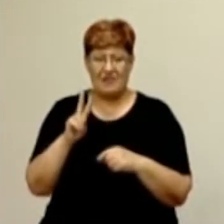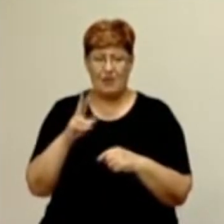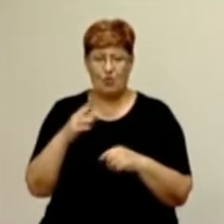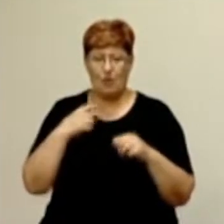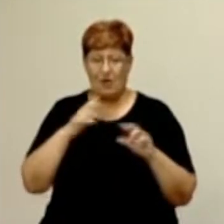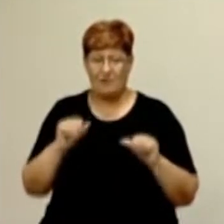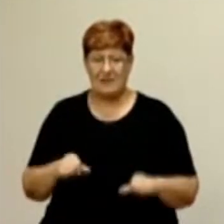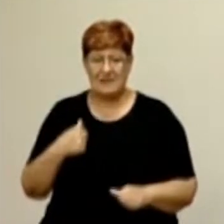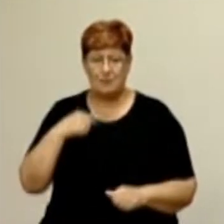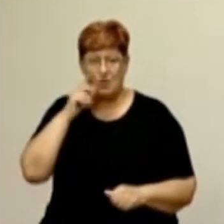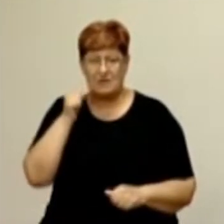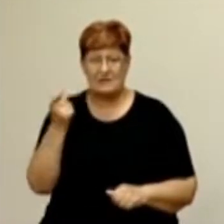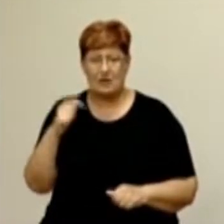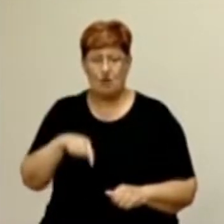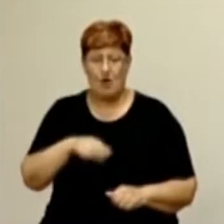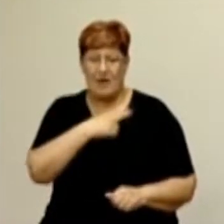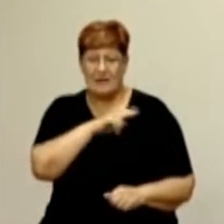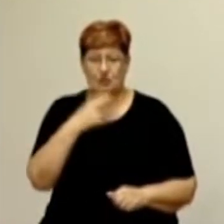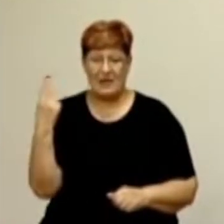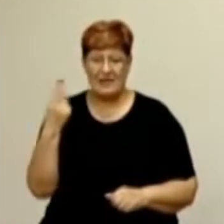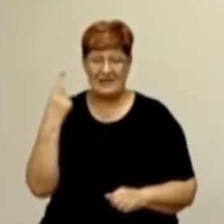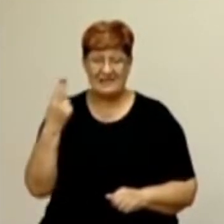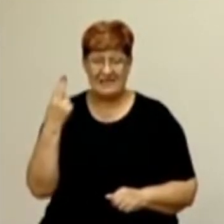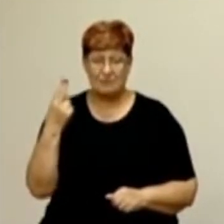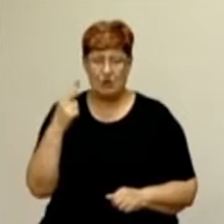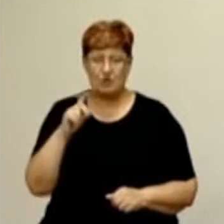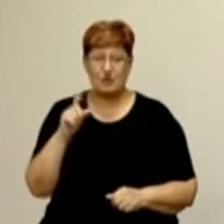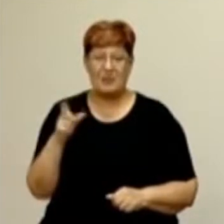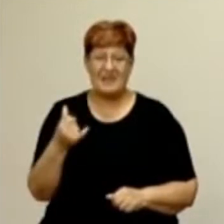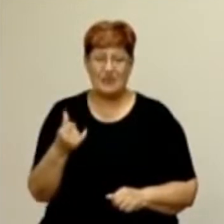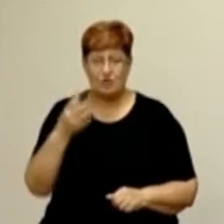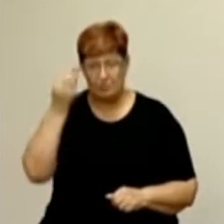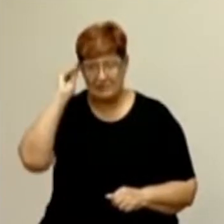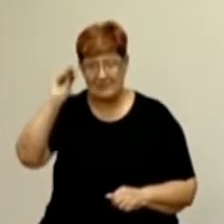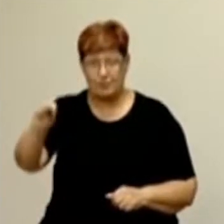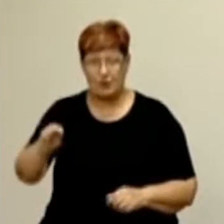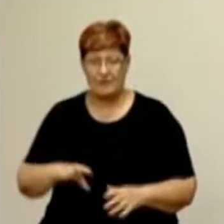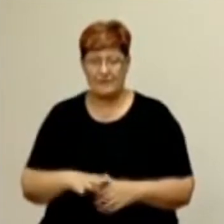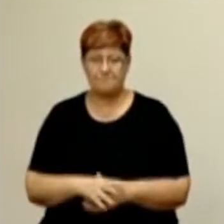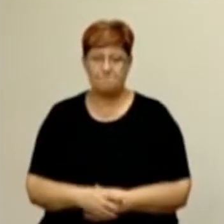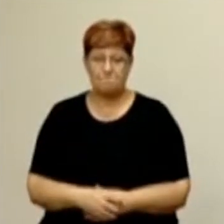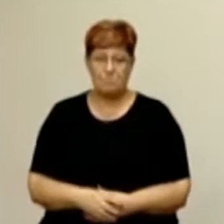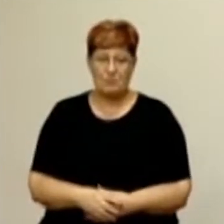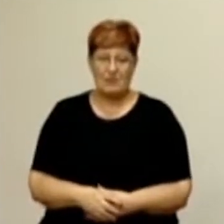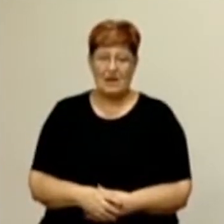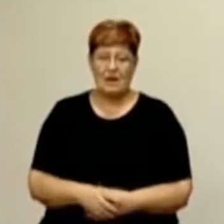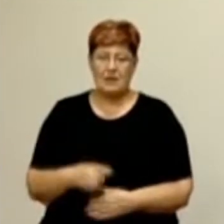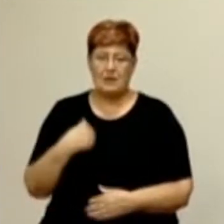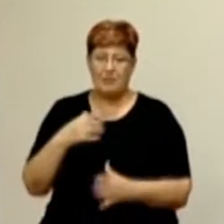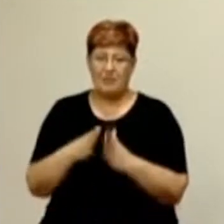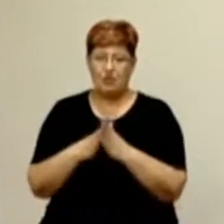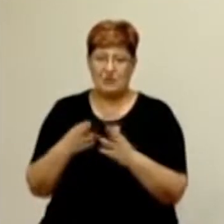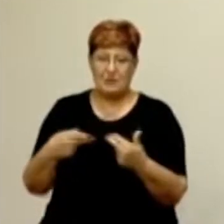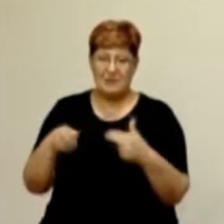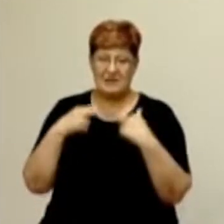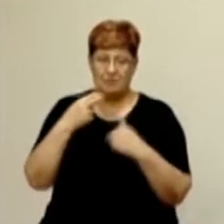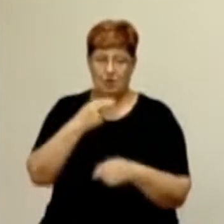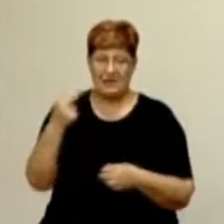roditelja. Došao je gradonačelnik iz Zrenjanina Čedomir Janjić da prenese poruku. Da vas ne Radić, ja bih vas molio da se vratite na